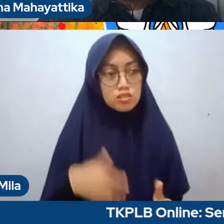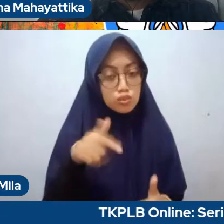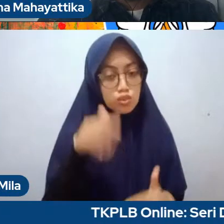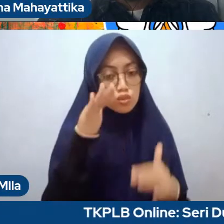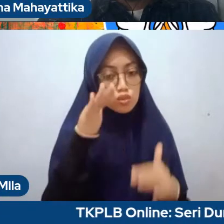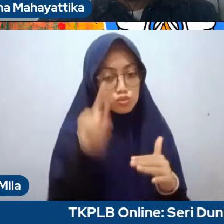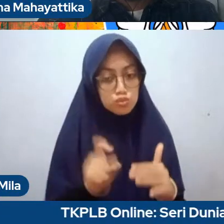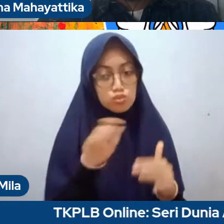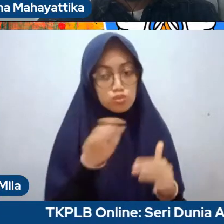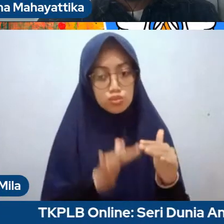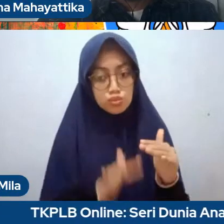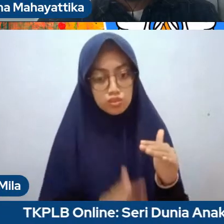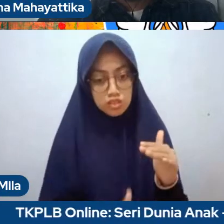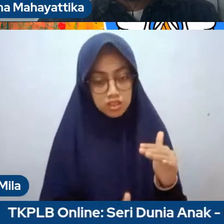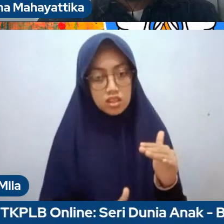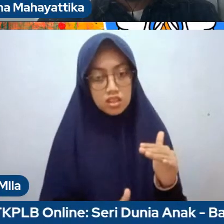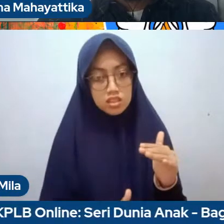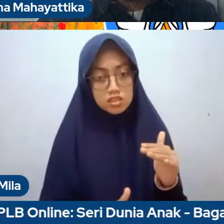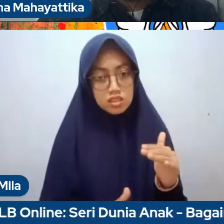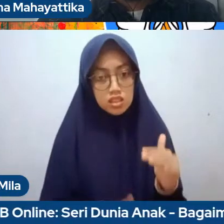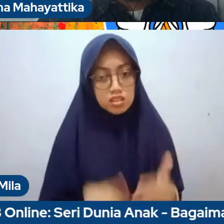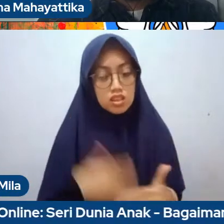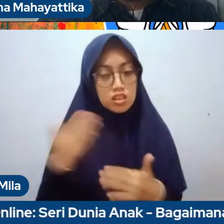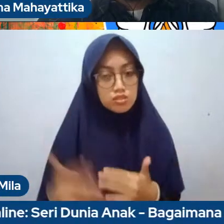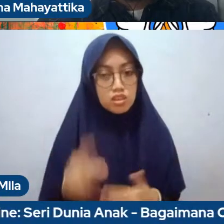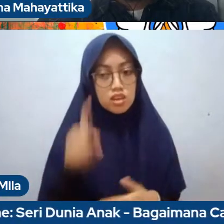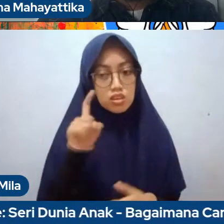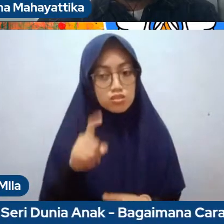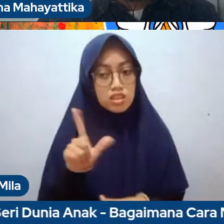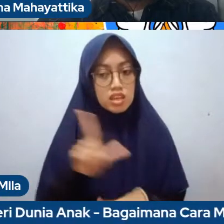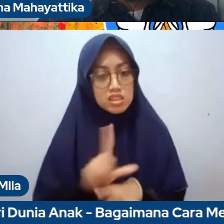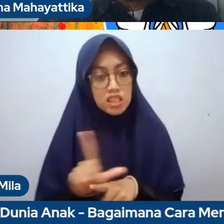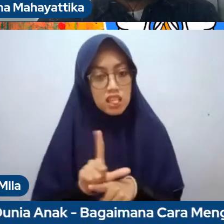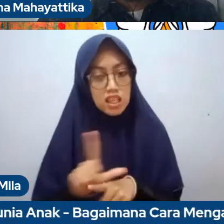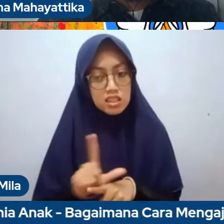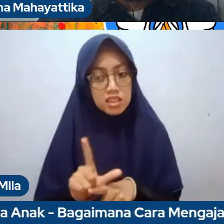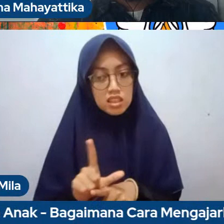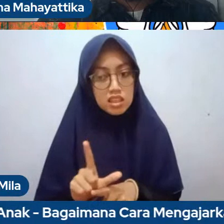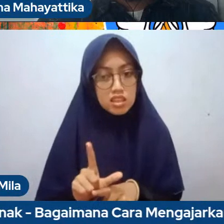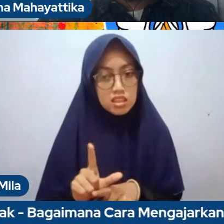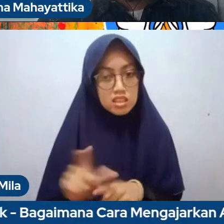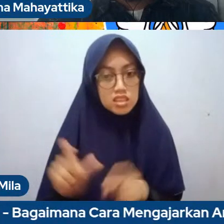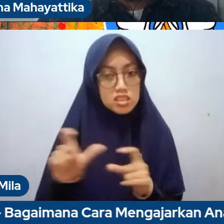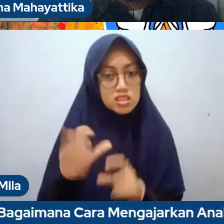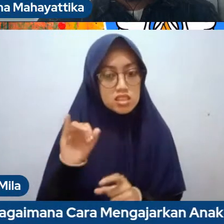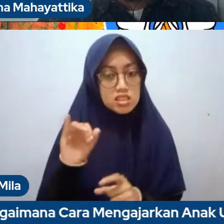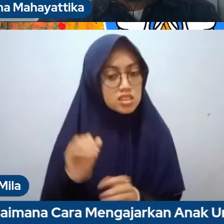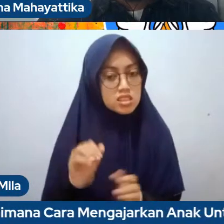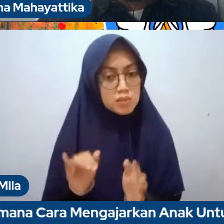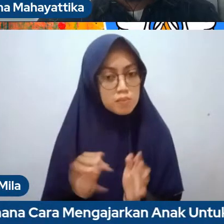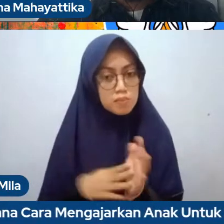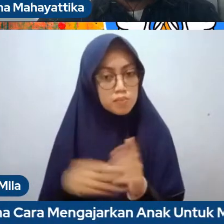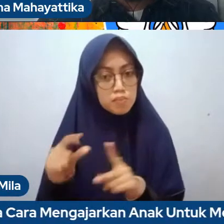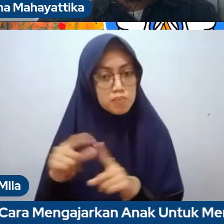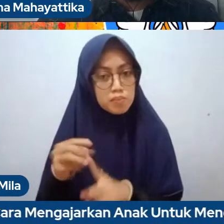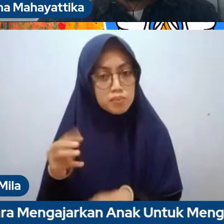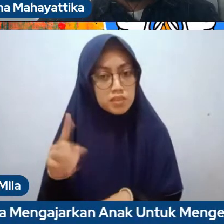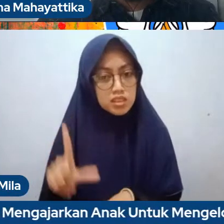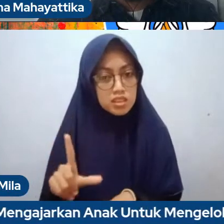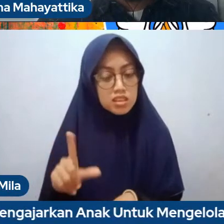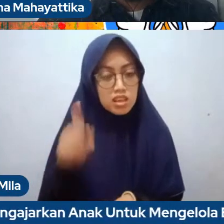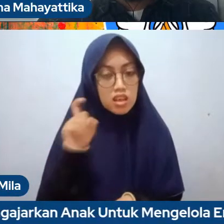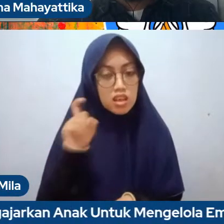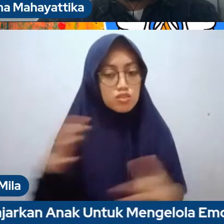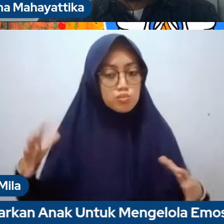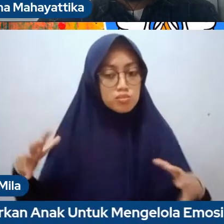nanti kita kasih latihan-latihan simpel ya untuk dia bisa membentengi dirinya dulu, baru kemudian bisa